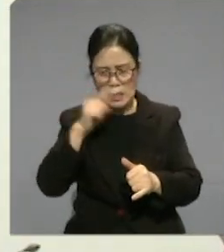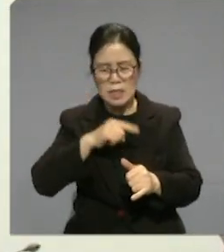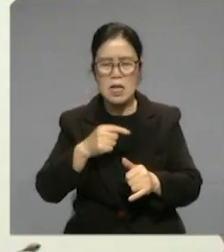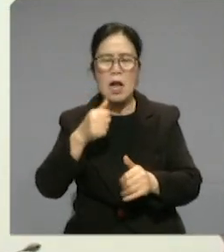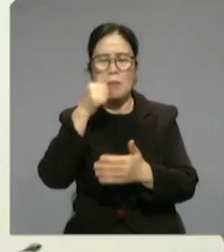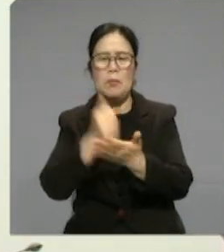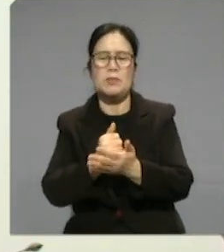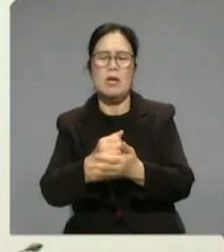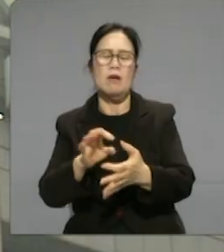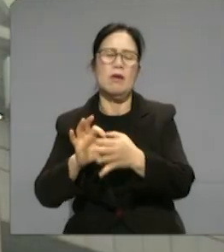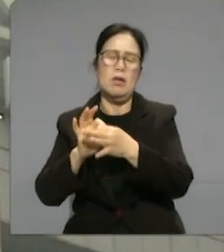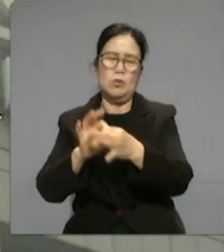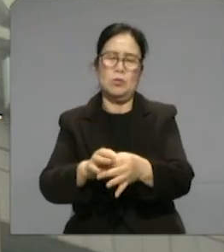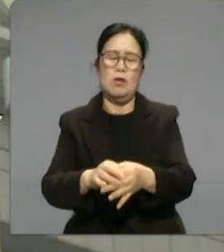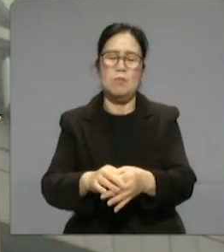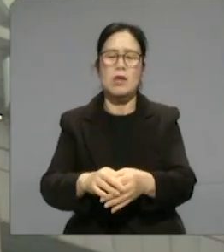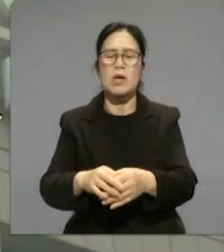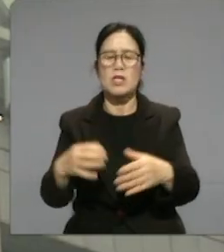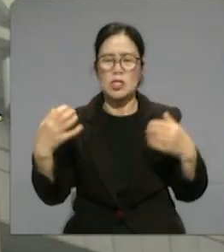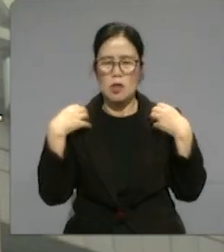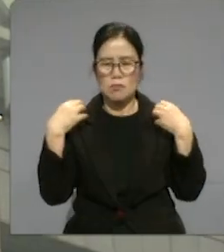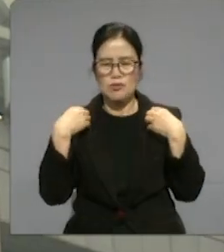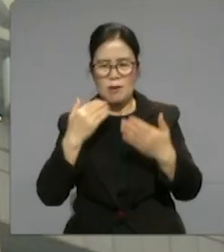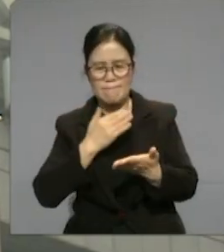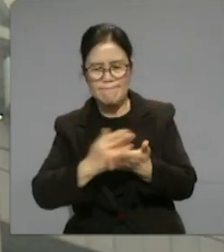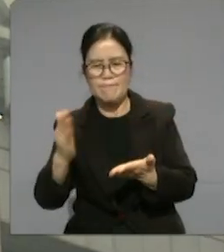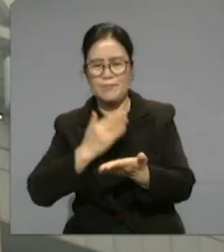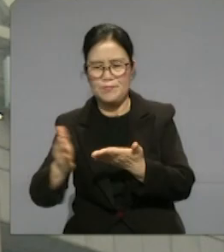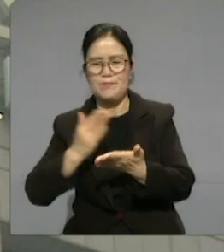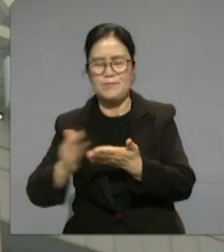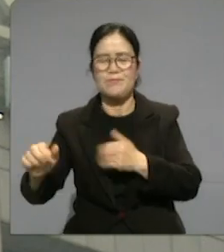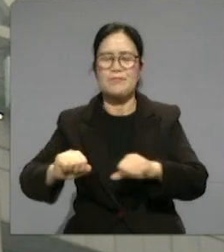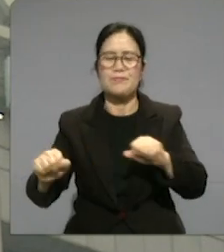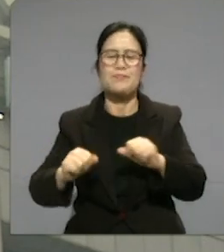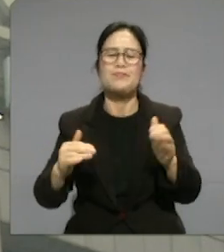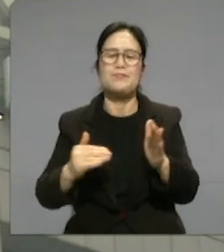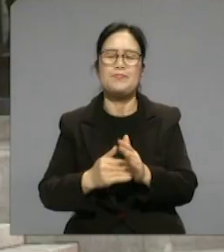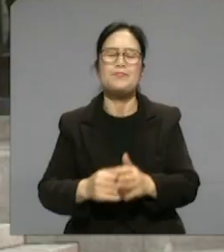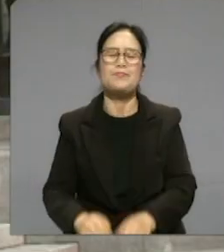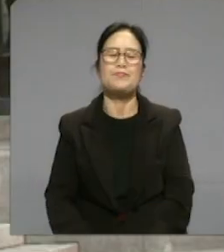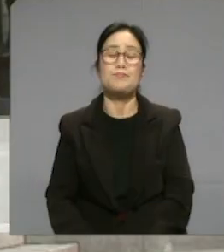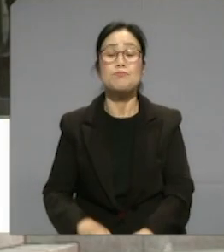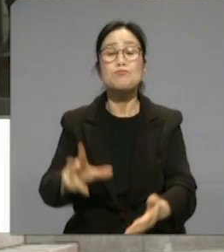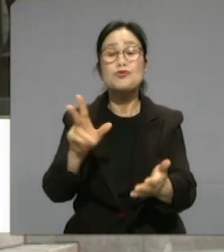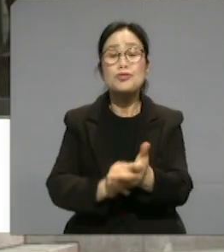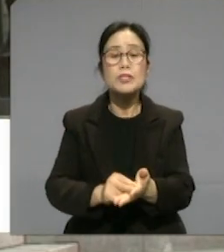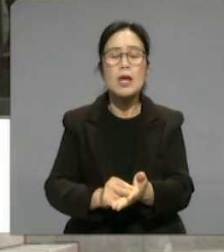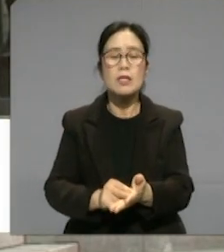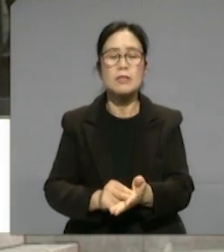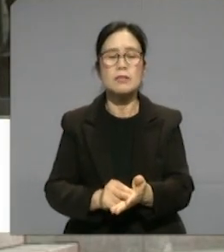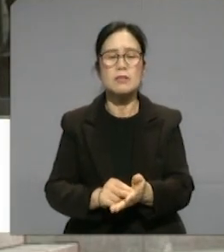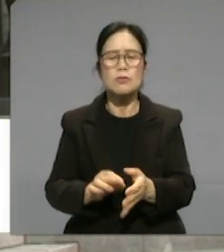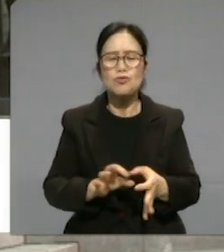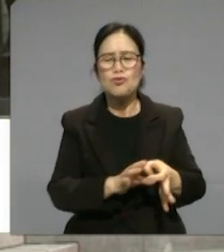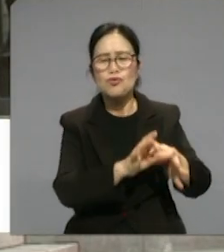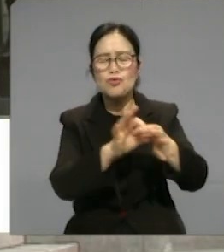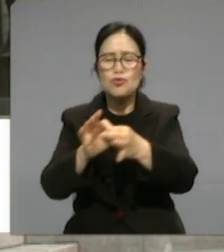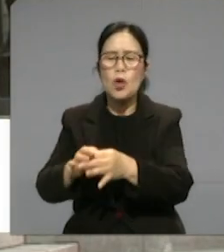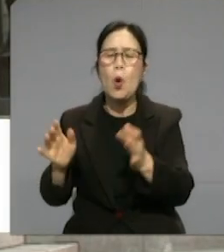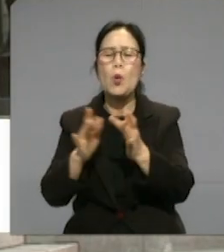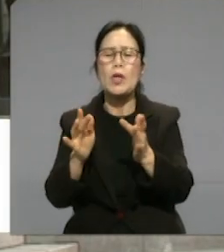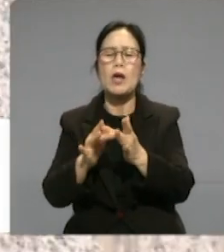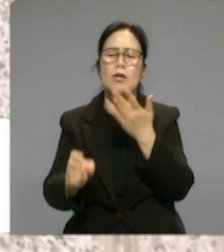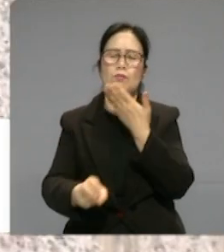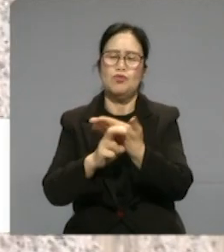계속되자 정부는 칼을 들고 결 상황 문제는 주요 유통 경로로 활용되는 온라인